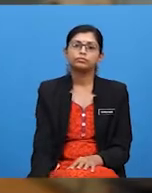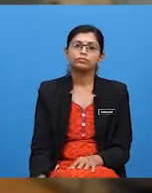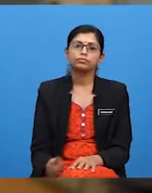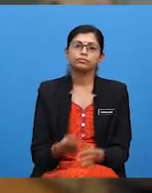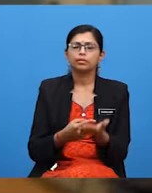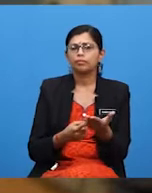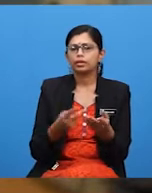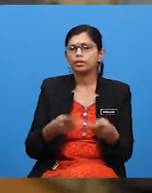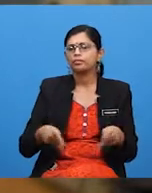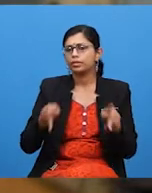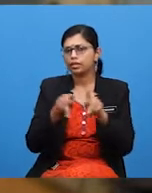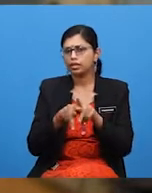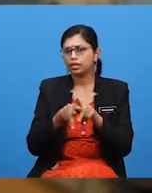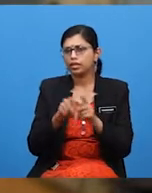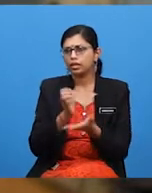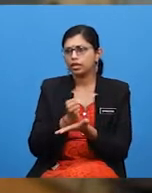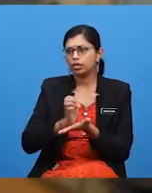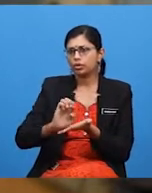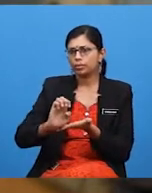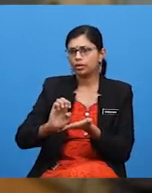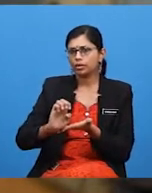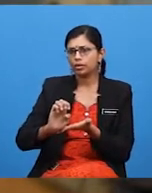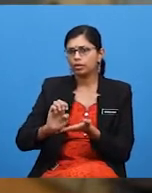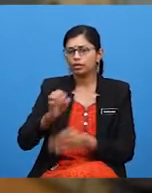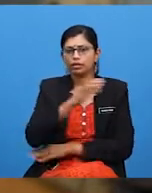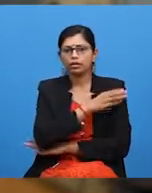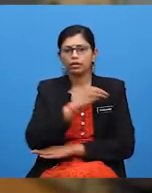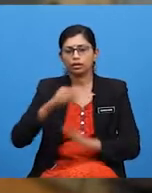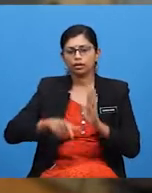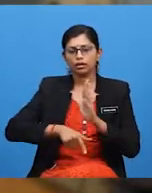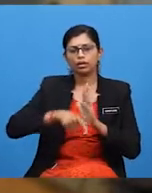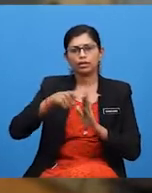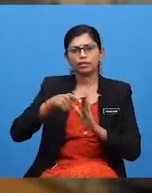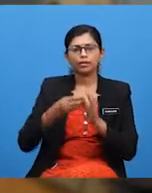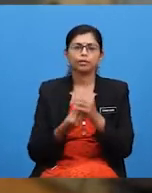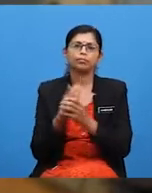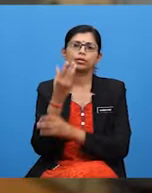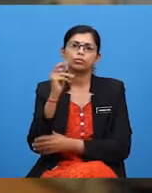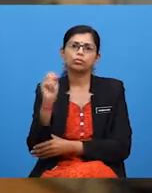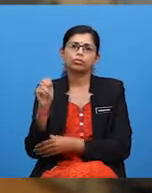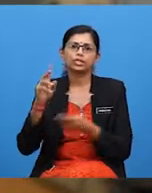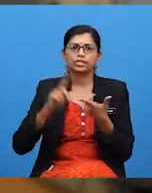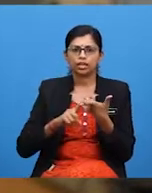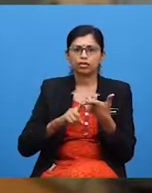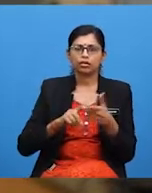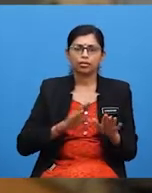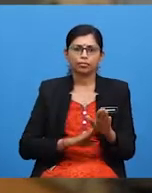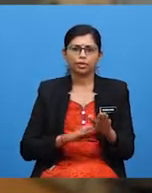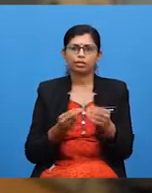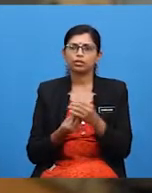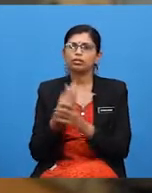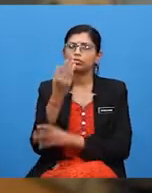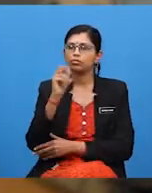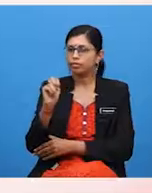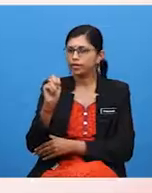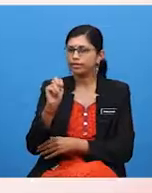Apa pula kepentingan ekonomi dan kelebihan pertumbuhan sekunder pada